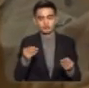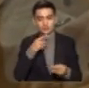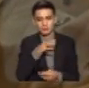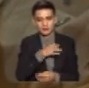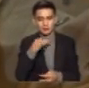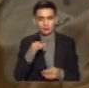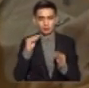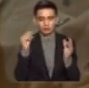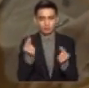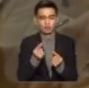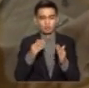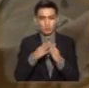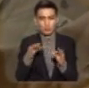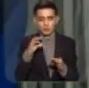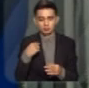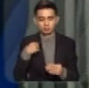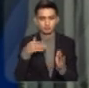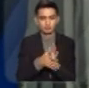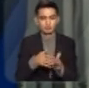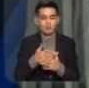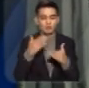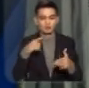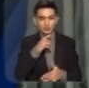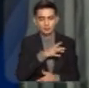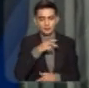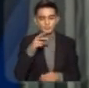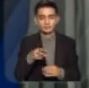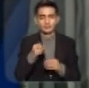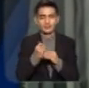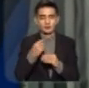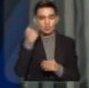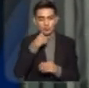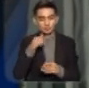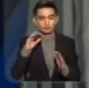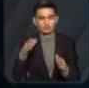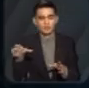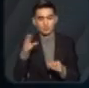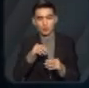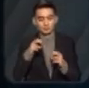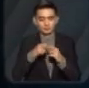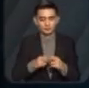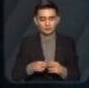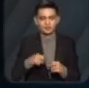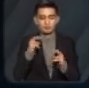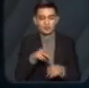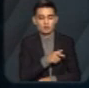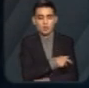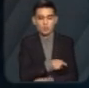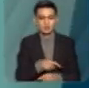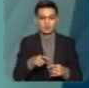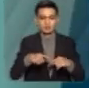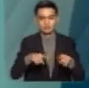үйдің кесірінен көп шығынға ұшырадық, дейді. Төртіншісі 2011 жылдан бергі жағдайларды толық зерттейтін арнайы комиссия